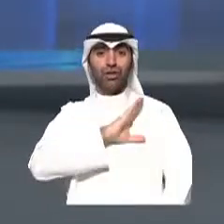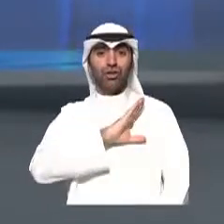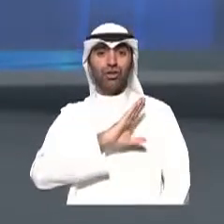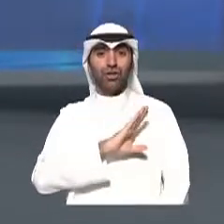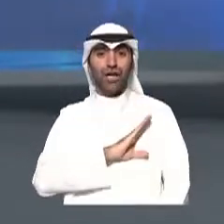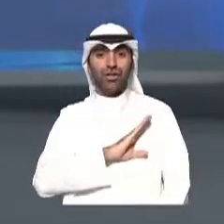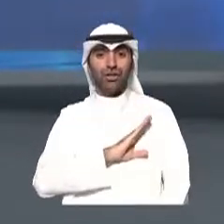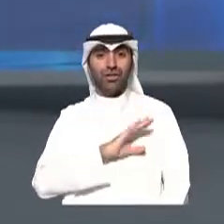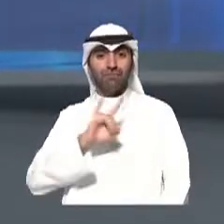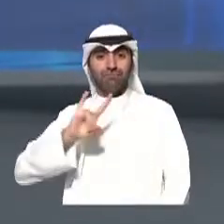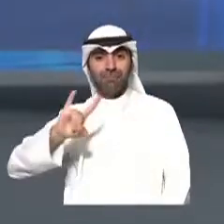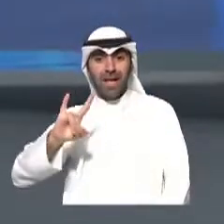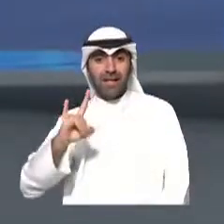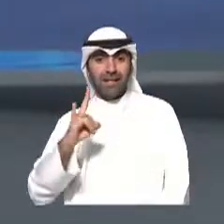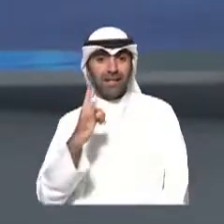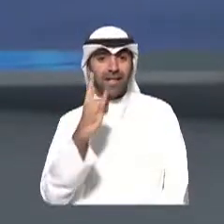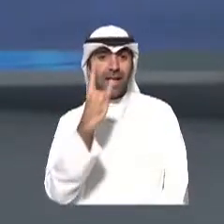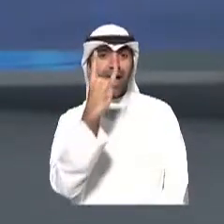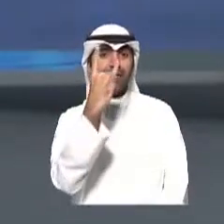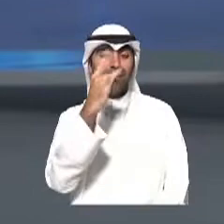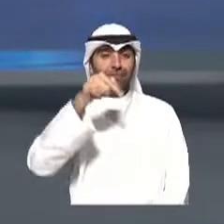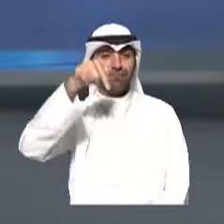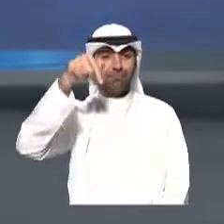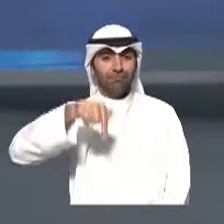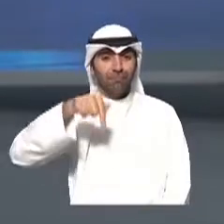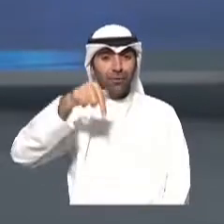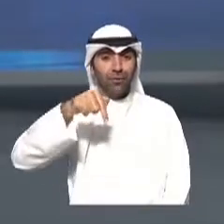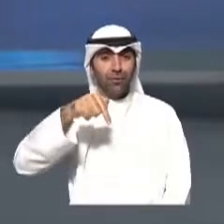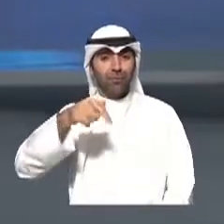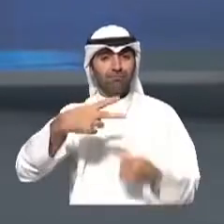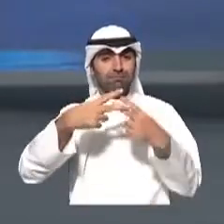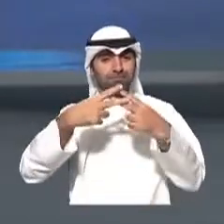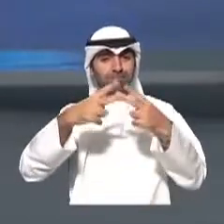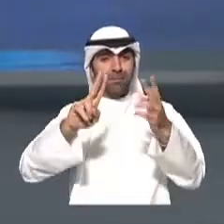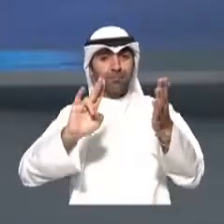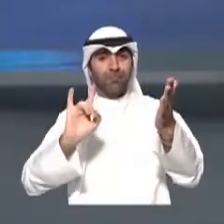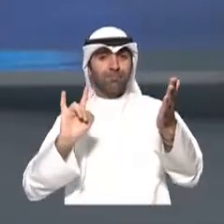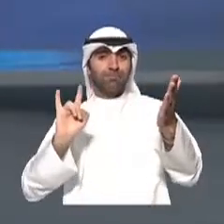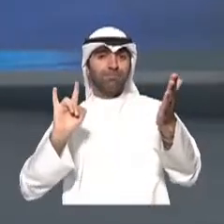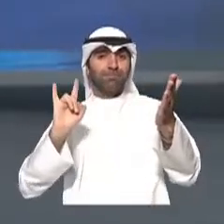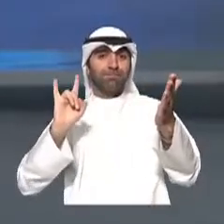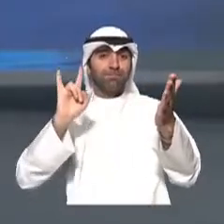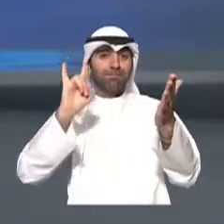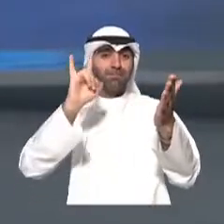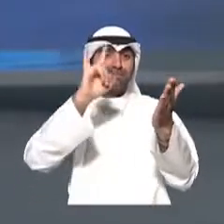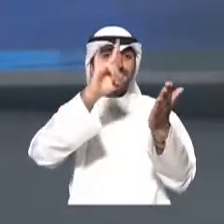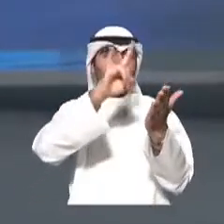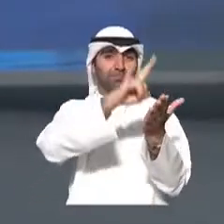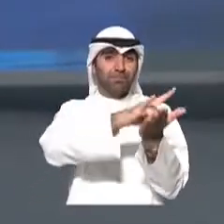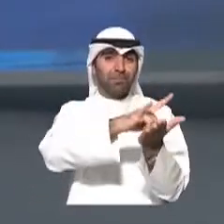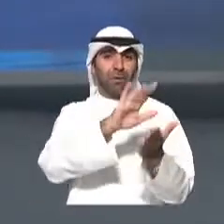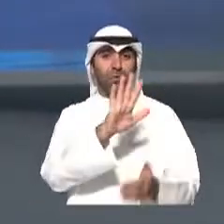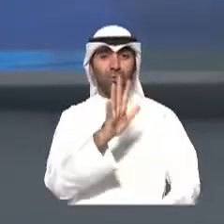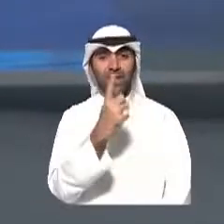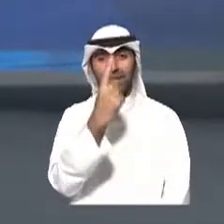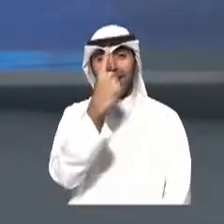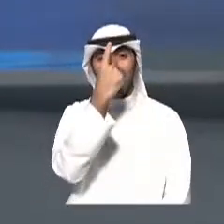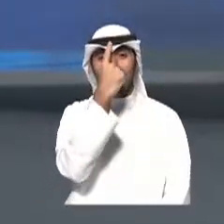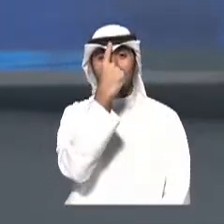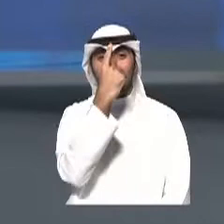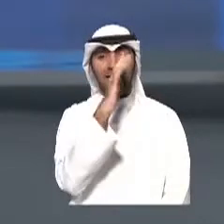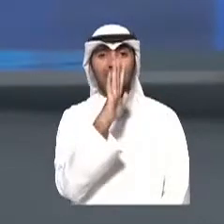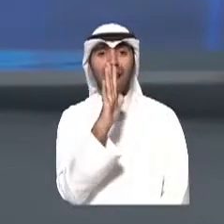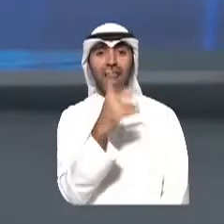ب 25 طنا من الأدوية وأسطوانة الأكسجين ومواد طبية نحو الهند، وذلك لدعمها في مواجهة